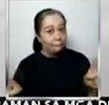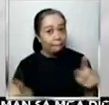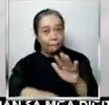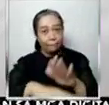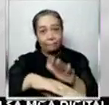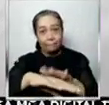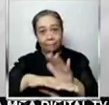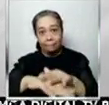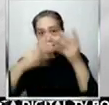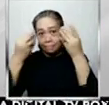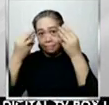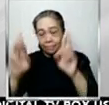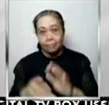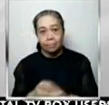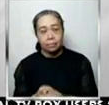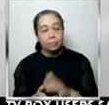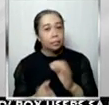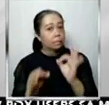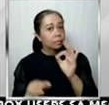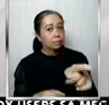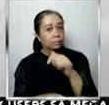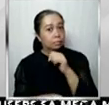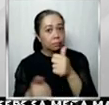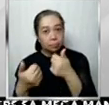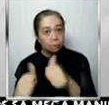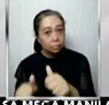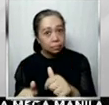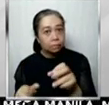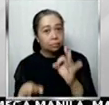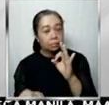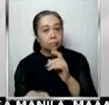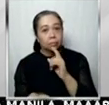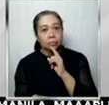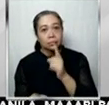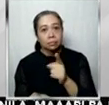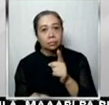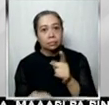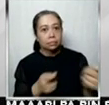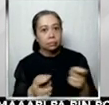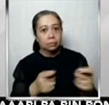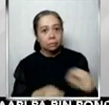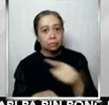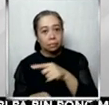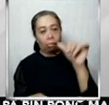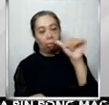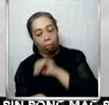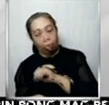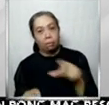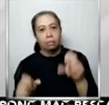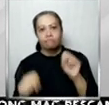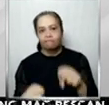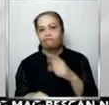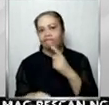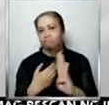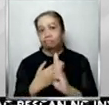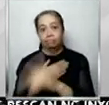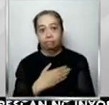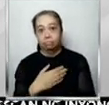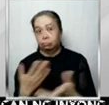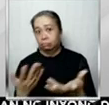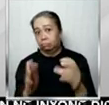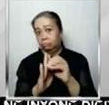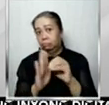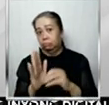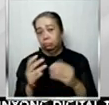Mayor. Pag hindi nasunod at hindi talaga makontrol sila, pwede natin ibalik. Total, ito naman ay